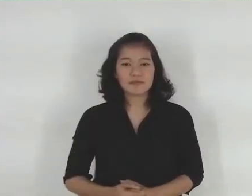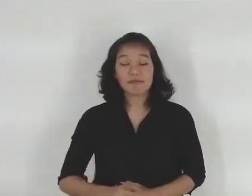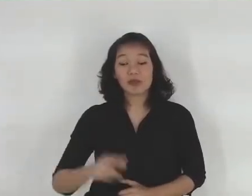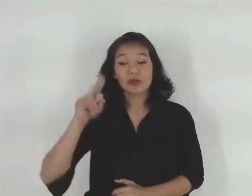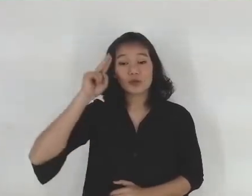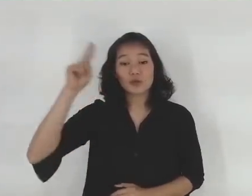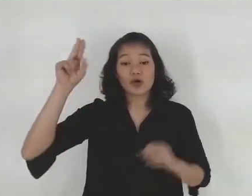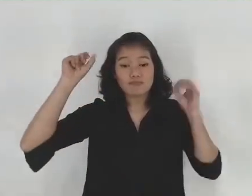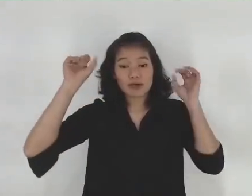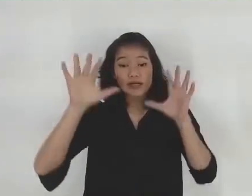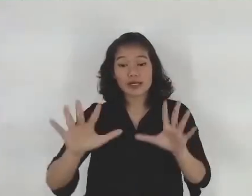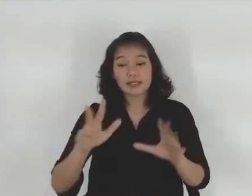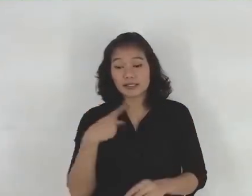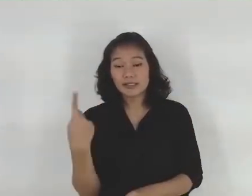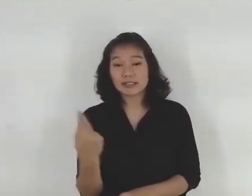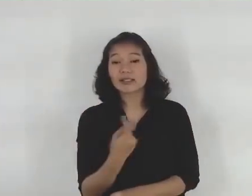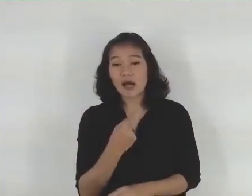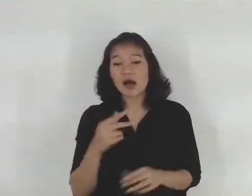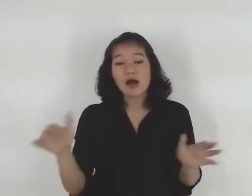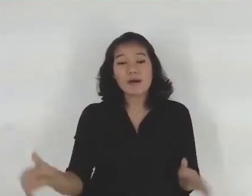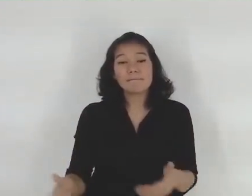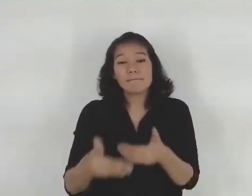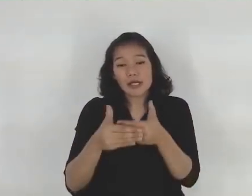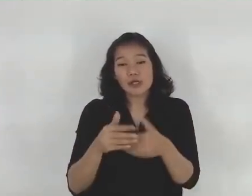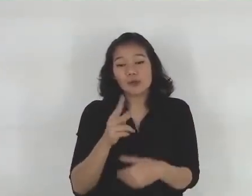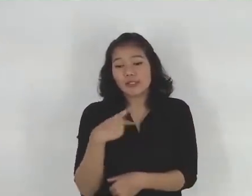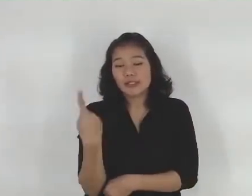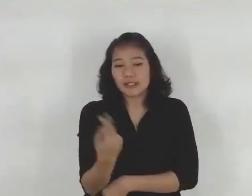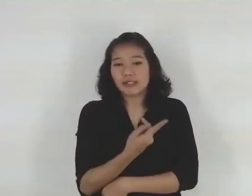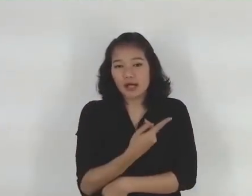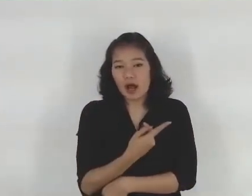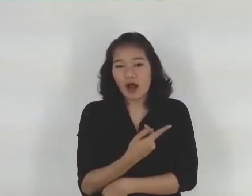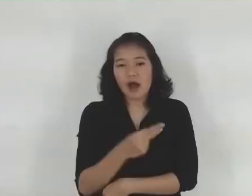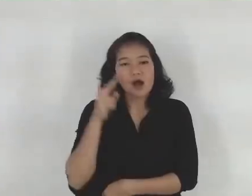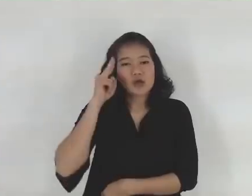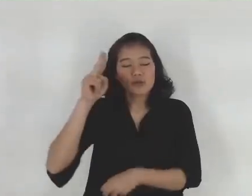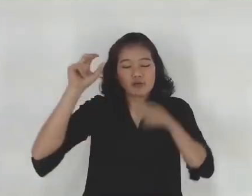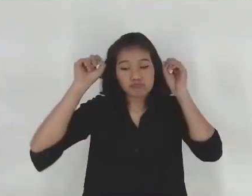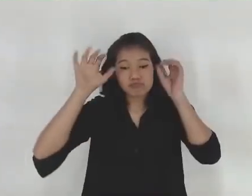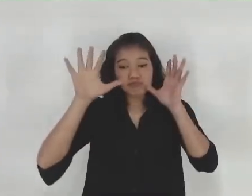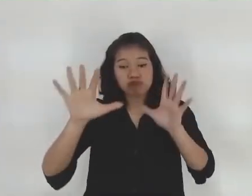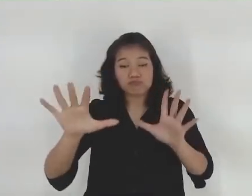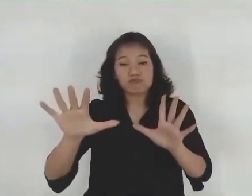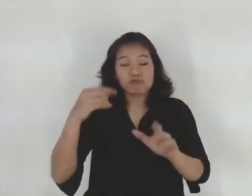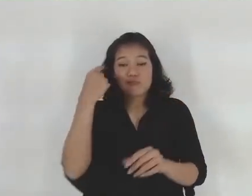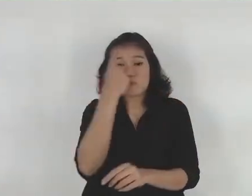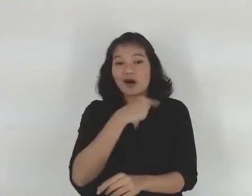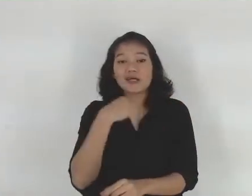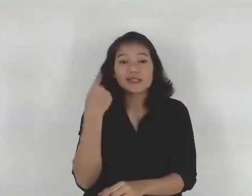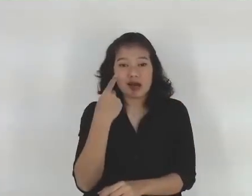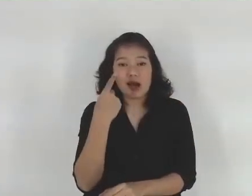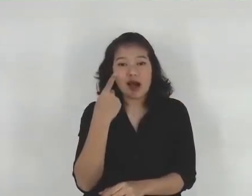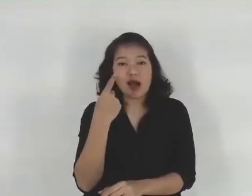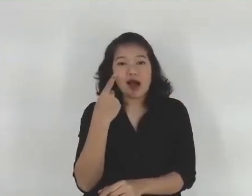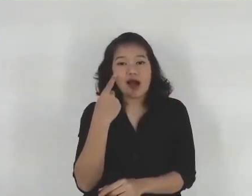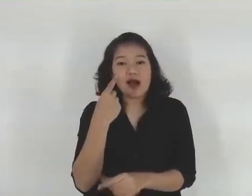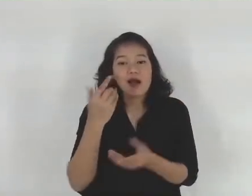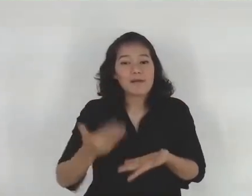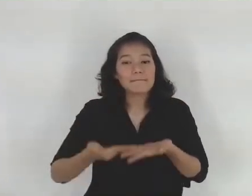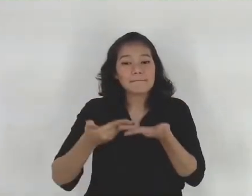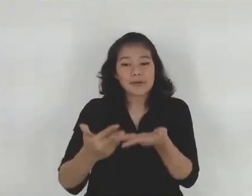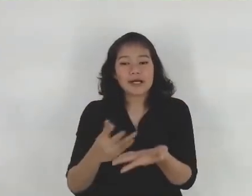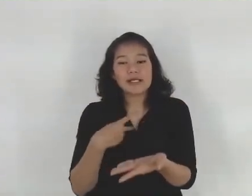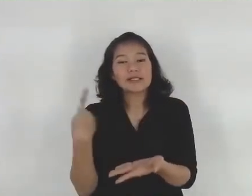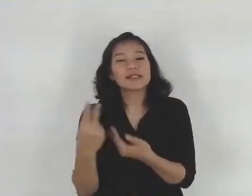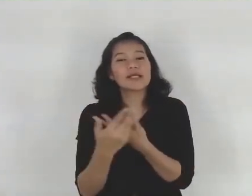Tuhan memberkati kita dan melindungi kita Tuhan menyinari kita dengan wajahnya dan memberikan